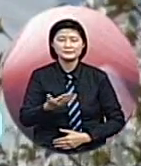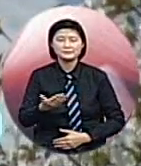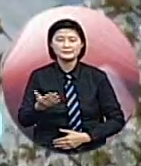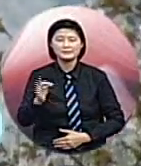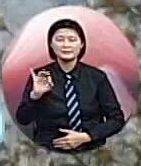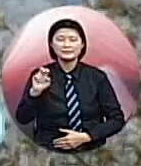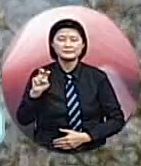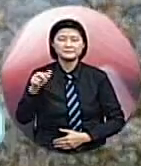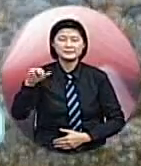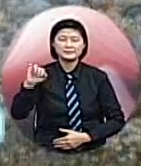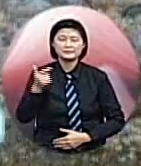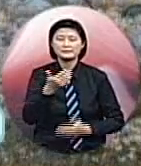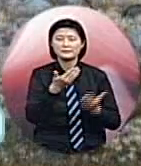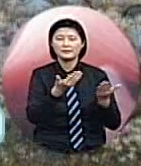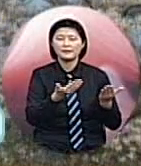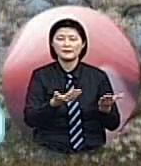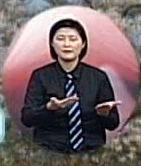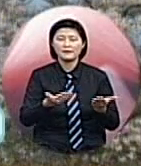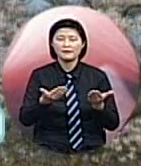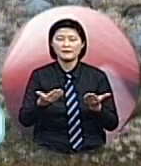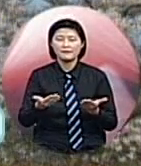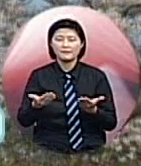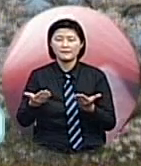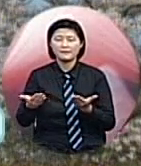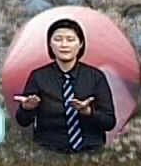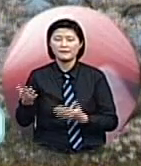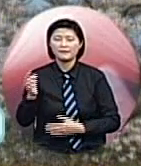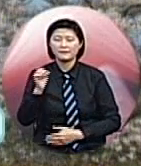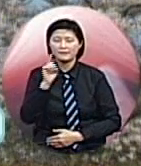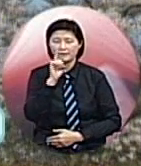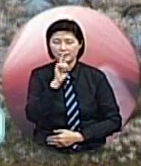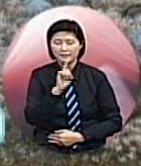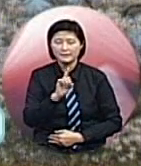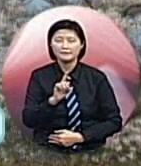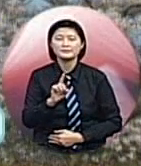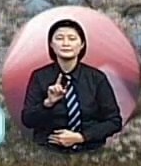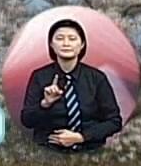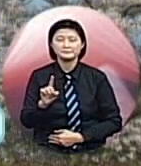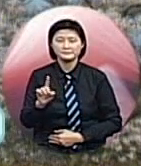흐르는 힘든 강아